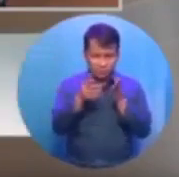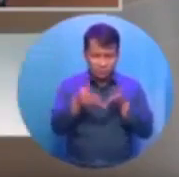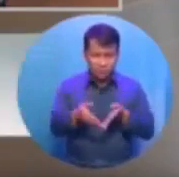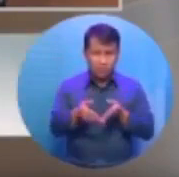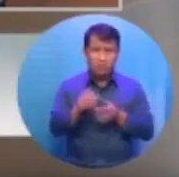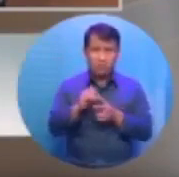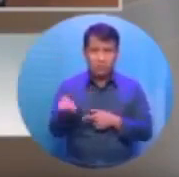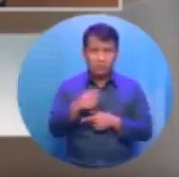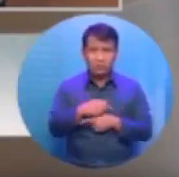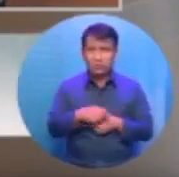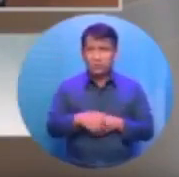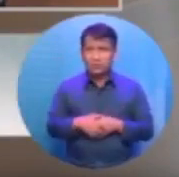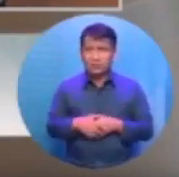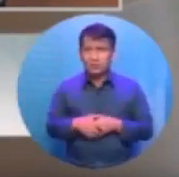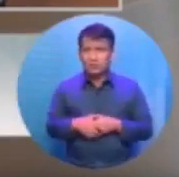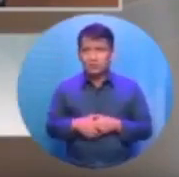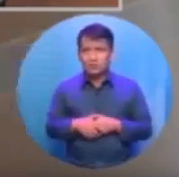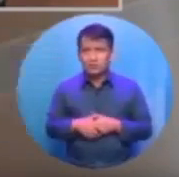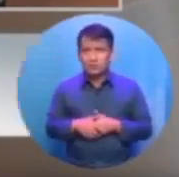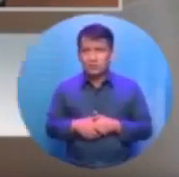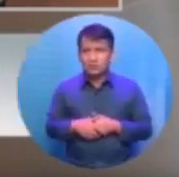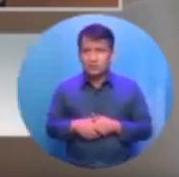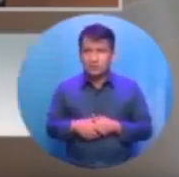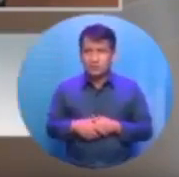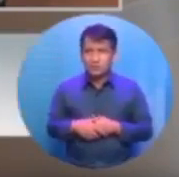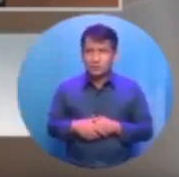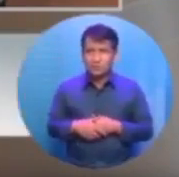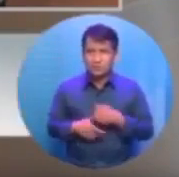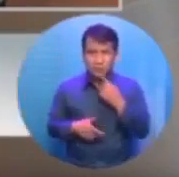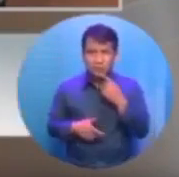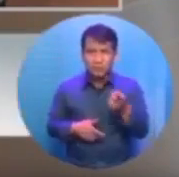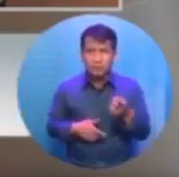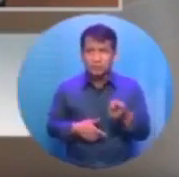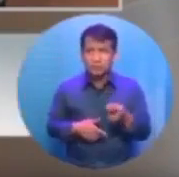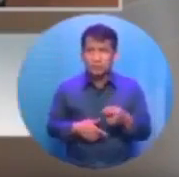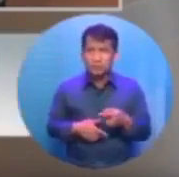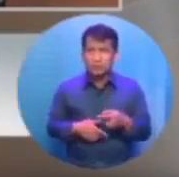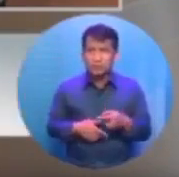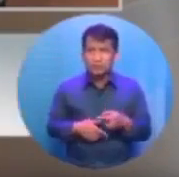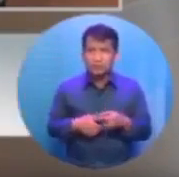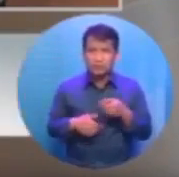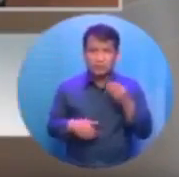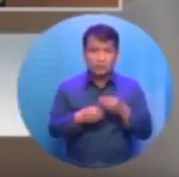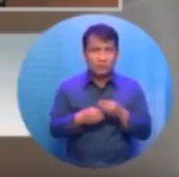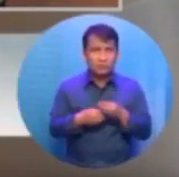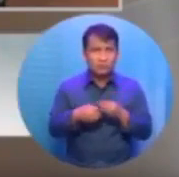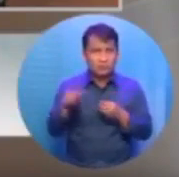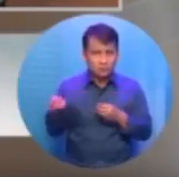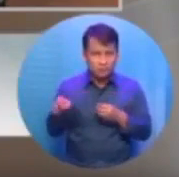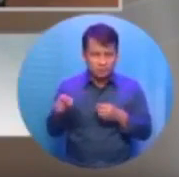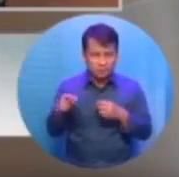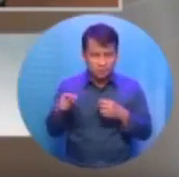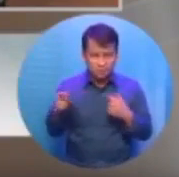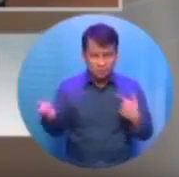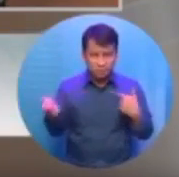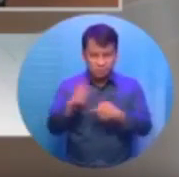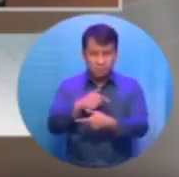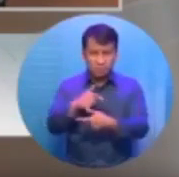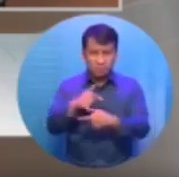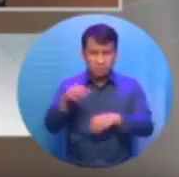abogado? Oo. Tapos okay. Po. Tapos? Yung nag-counter po kami, yung